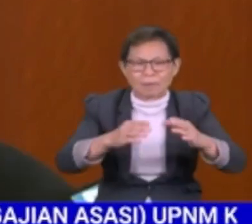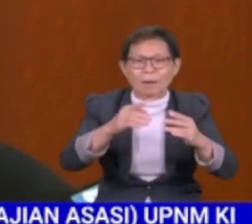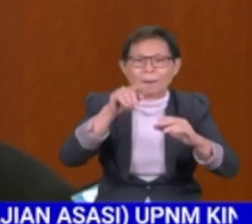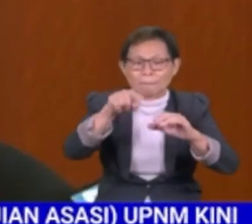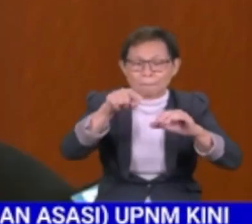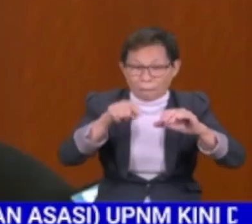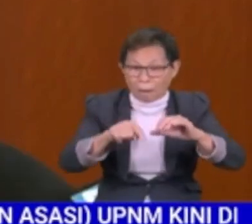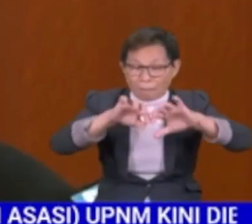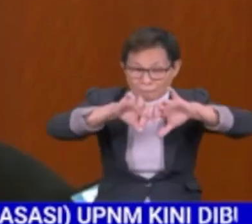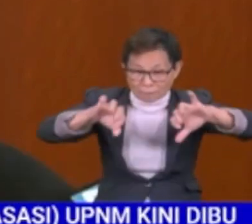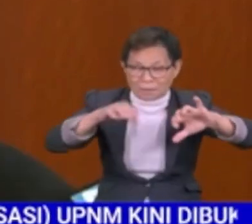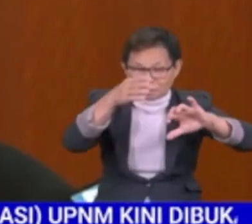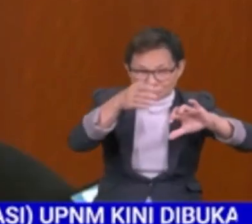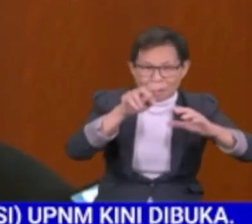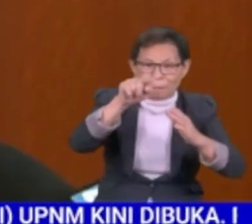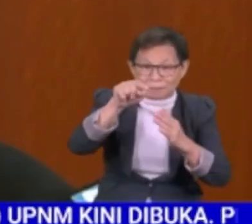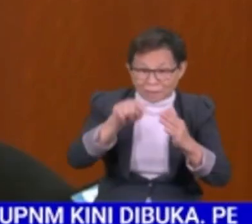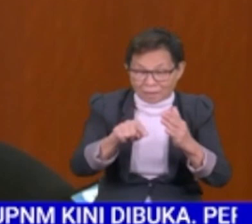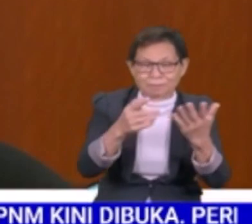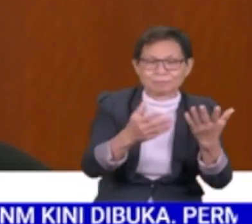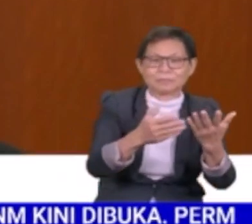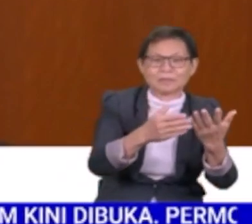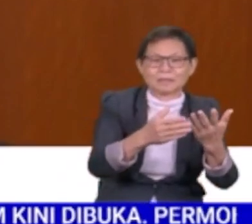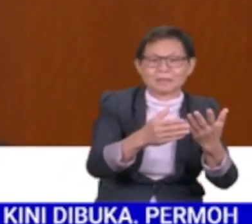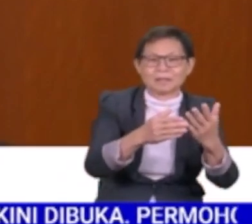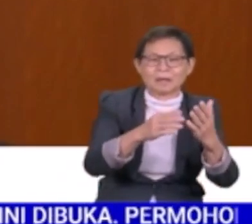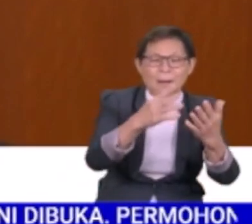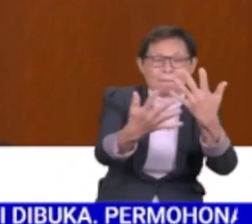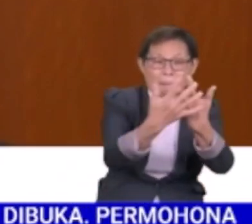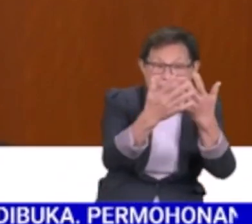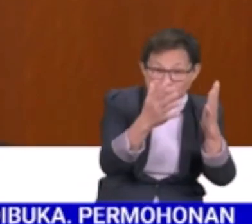tersebut dari segi keberatan